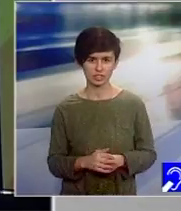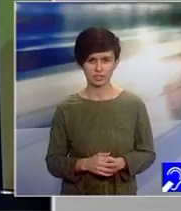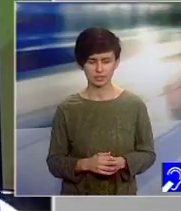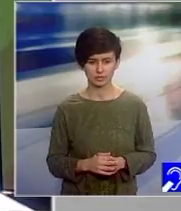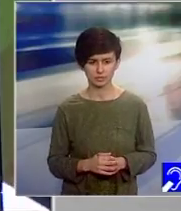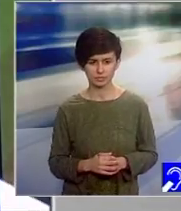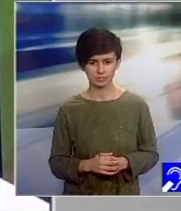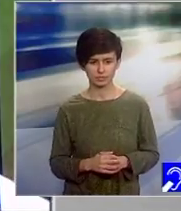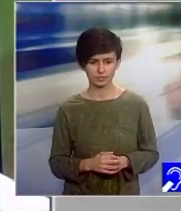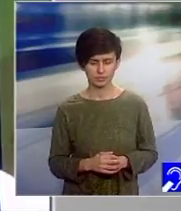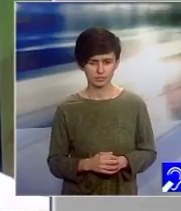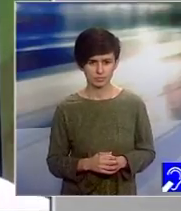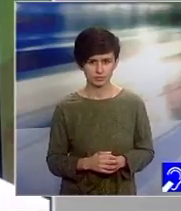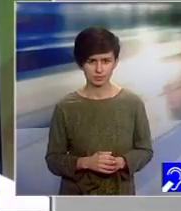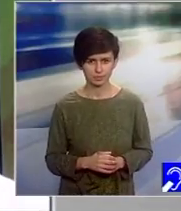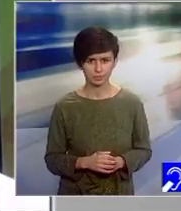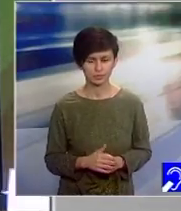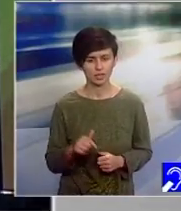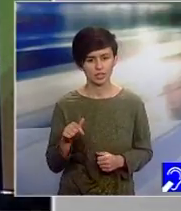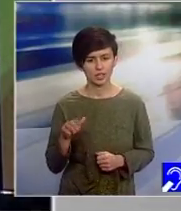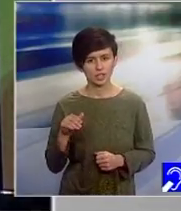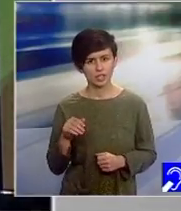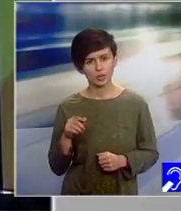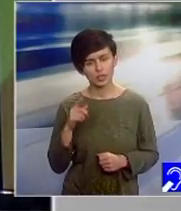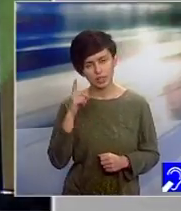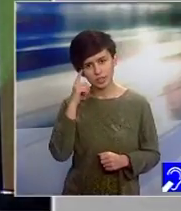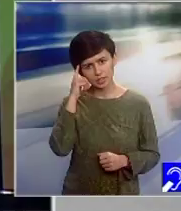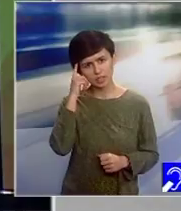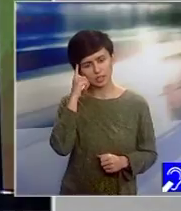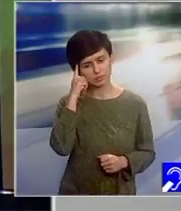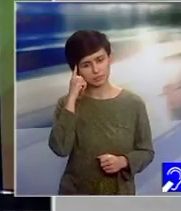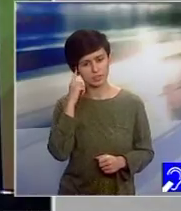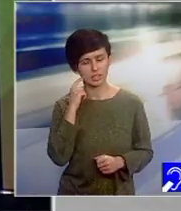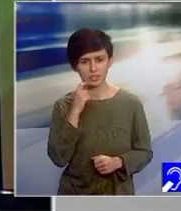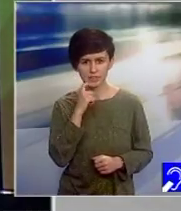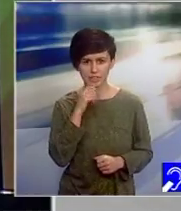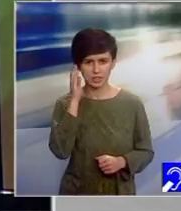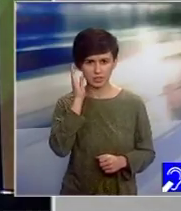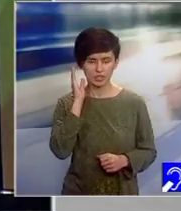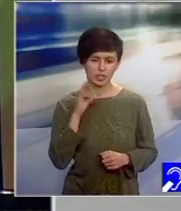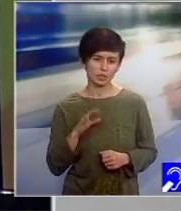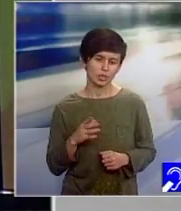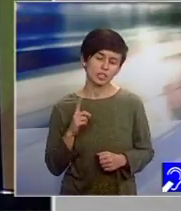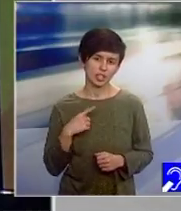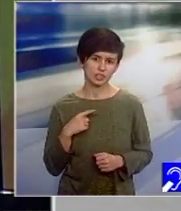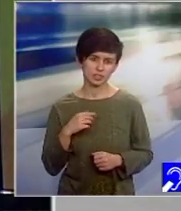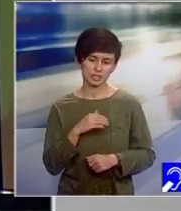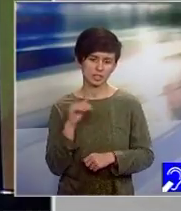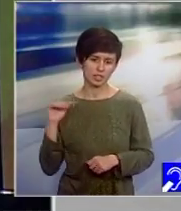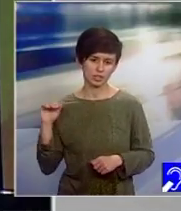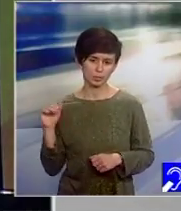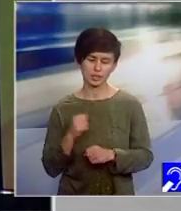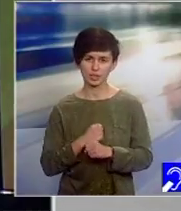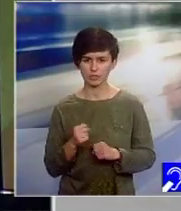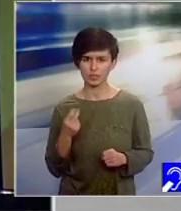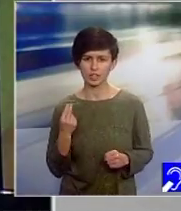Ei sigur că au în perspectivă și alte treburi, dar sunt niște copii foarte buni și nu că îi laud, ăsta e